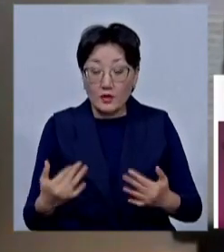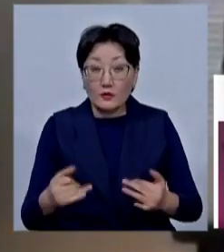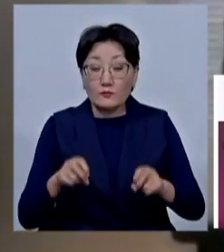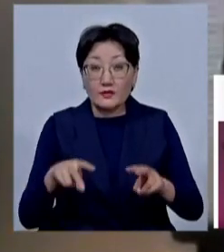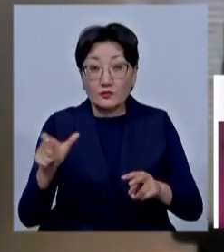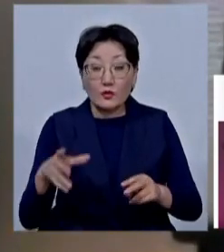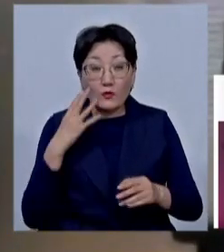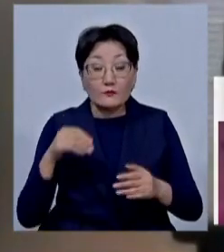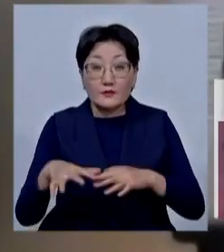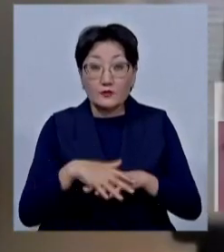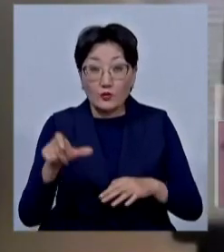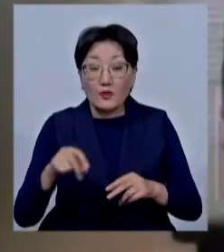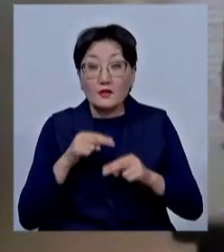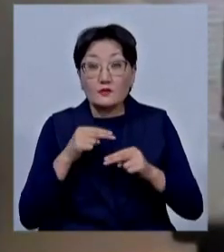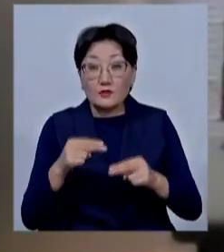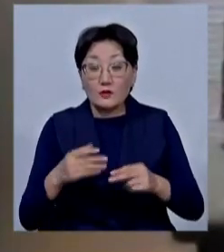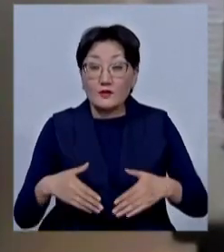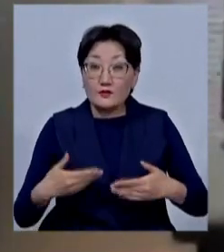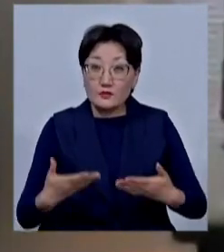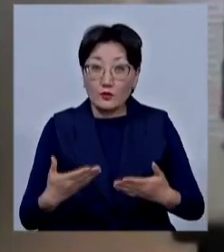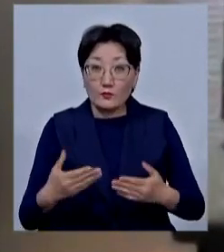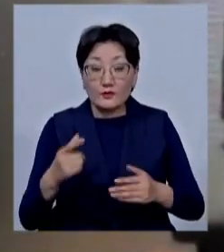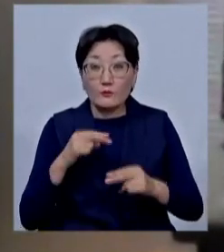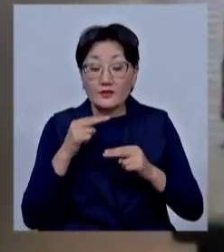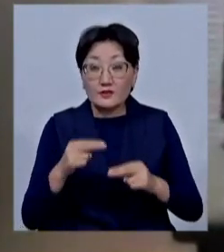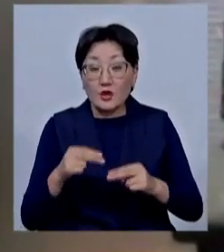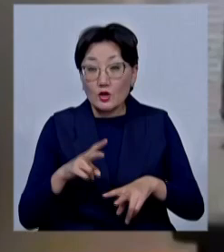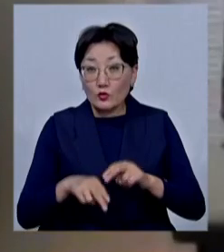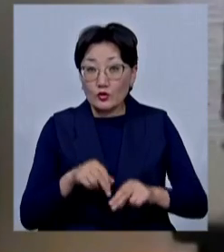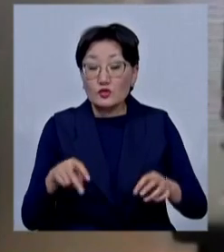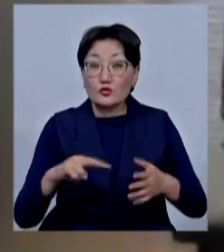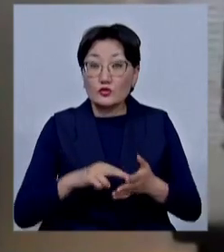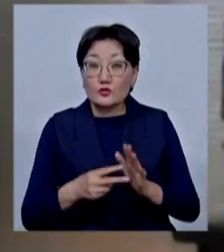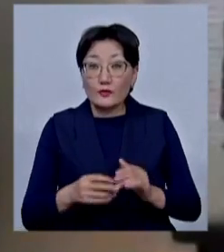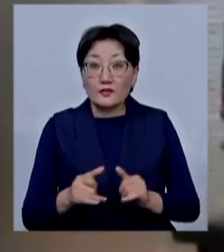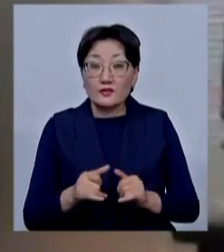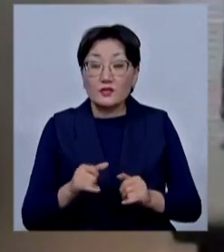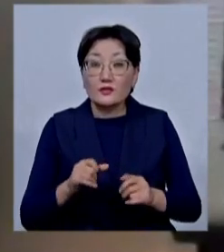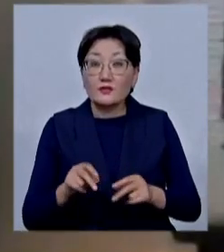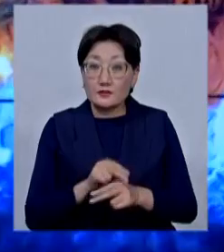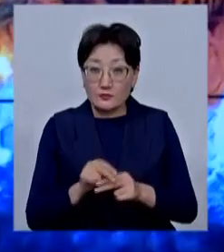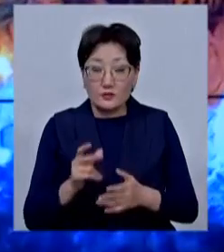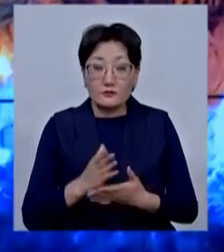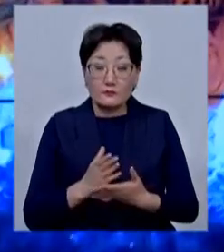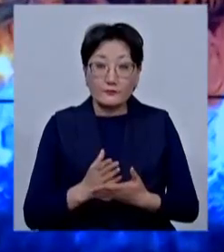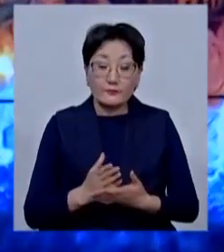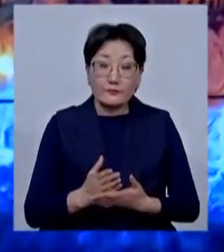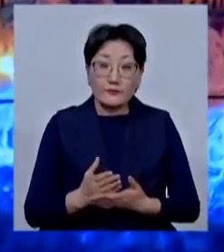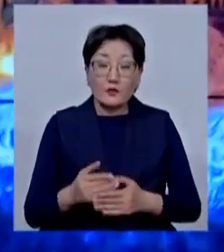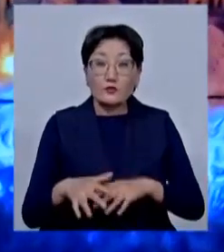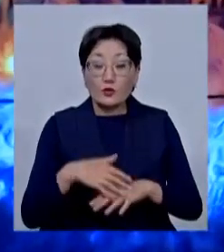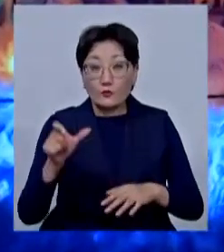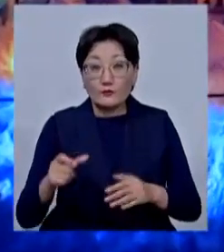мамандар алматылықтардың ескертулері мен ұсыныстарын назарға ала отырып, құрылыс жоспарын жетілдіріп жатыр.